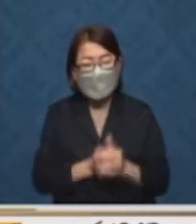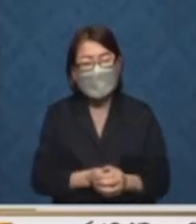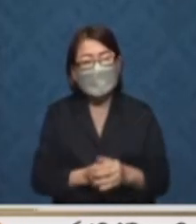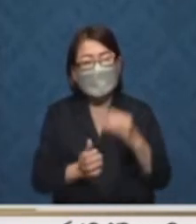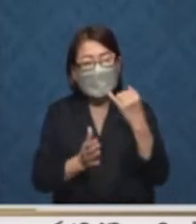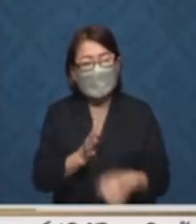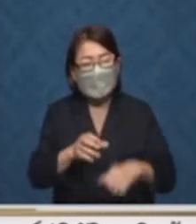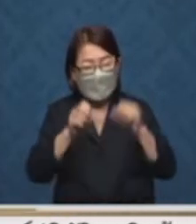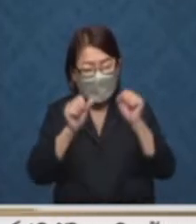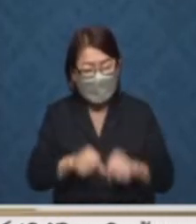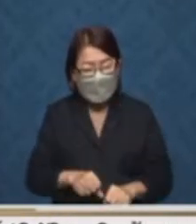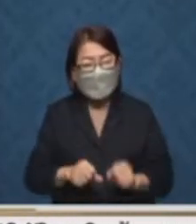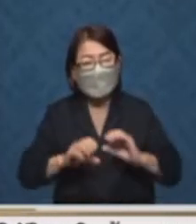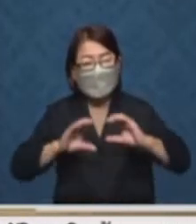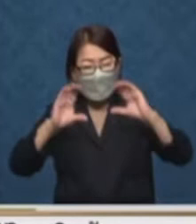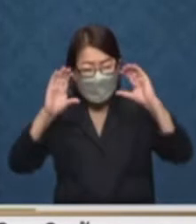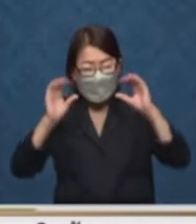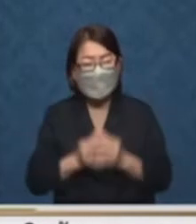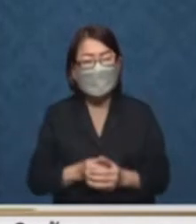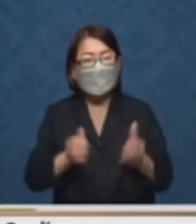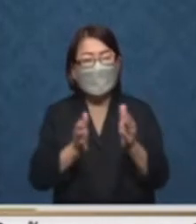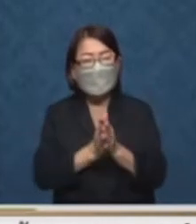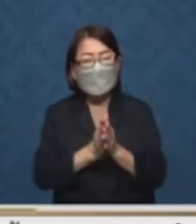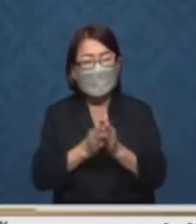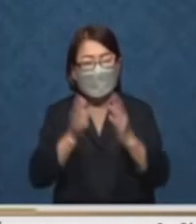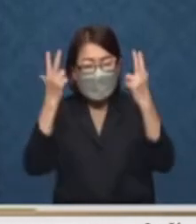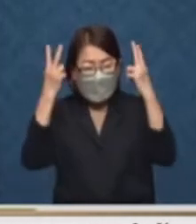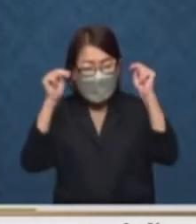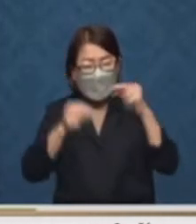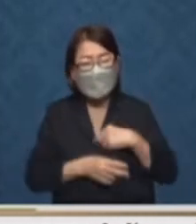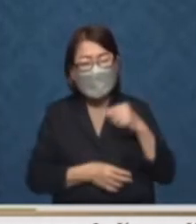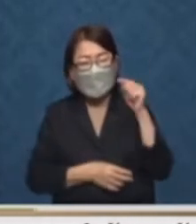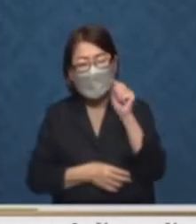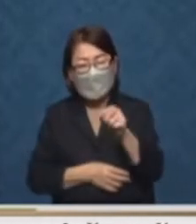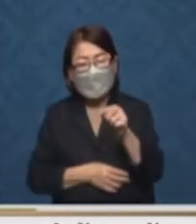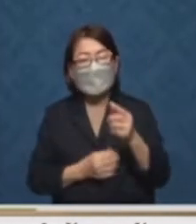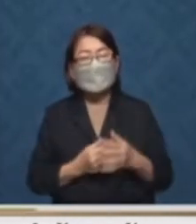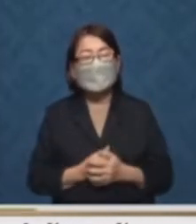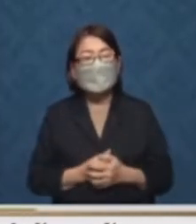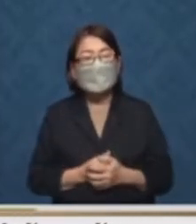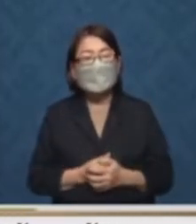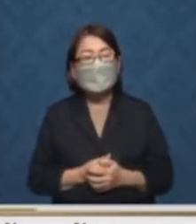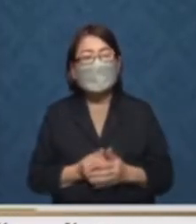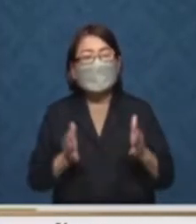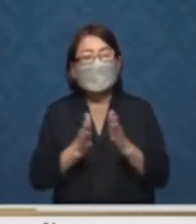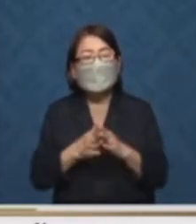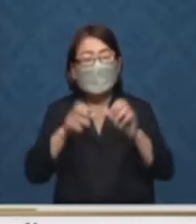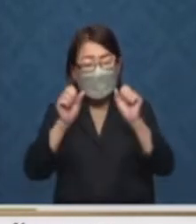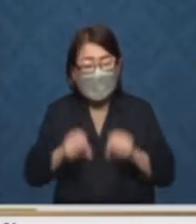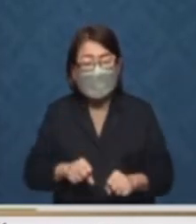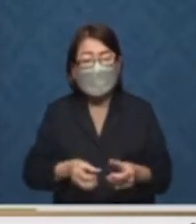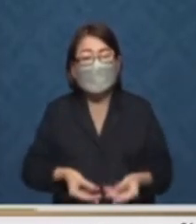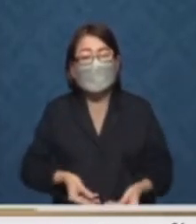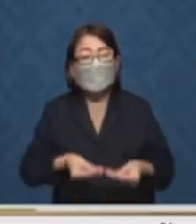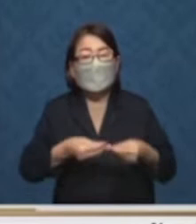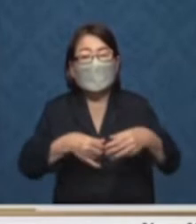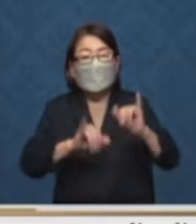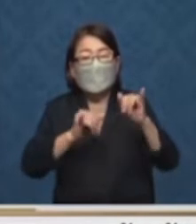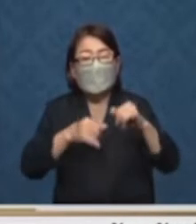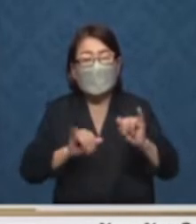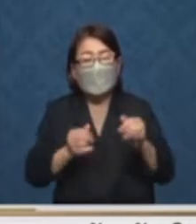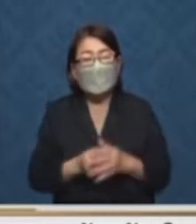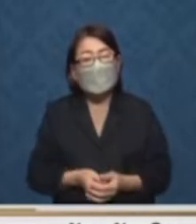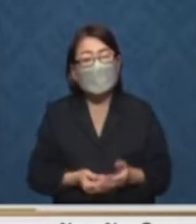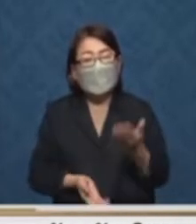นตรีและข้อสั่งการของนายกรัฐมนตรีและยังเห็นชอบปล่อยปะละเลยให้มีการ